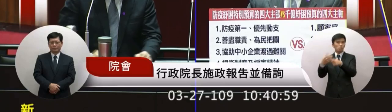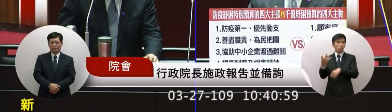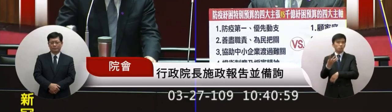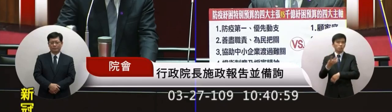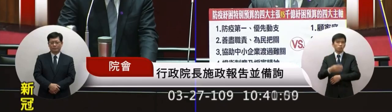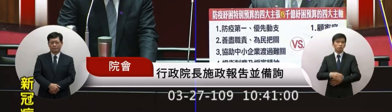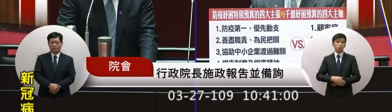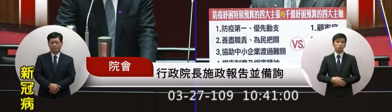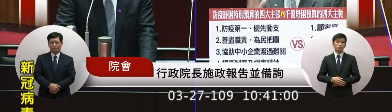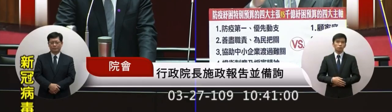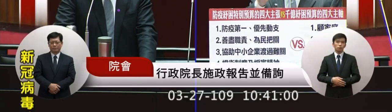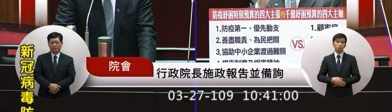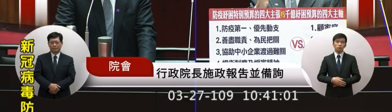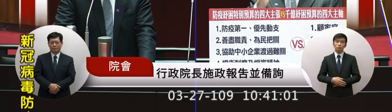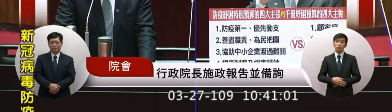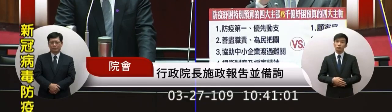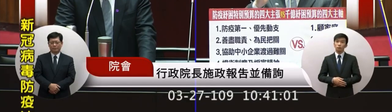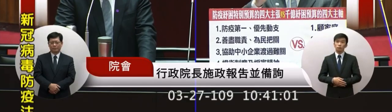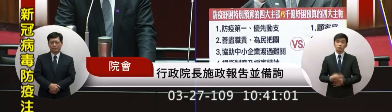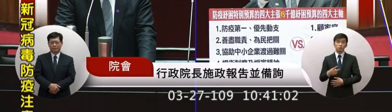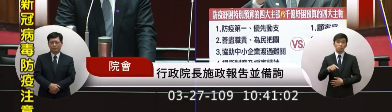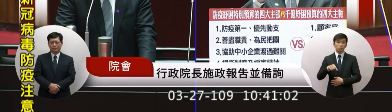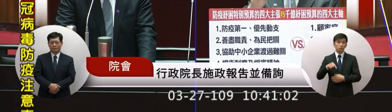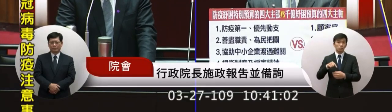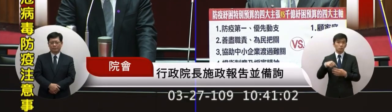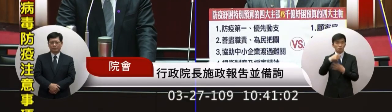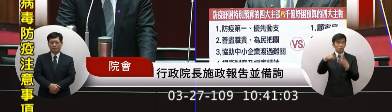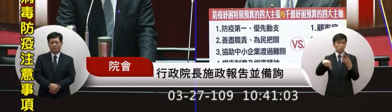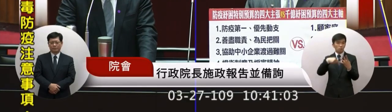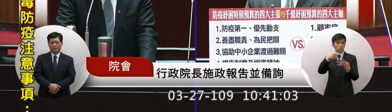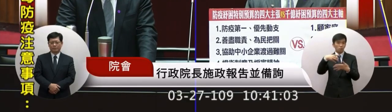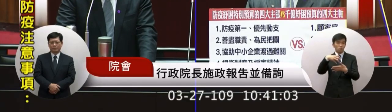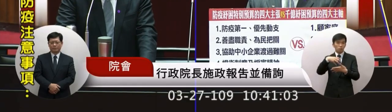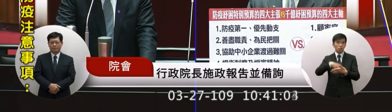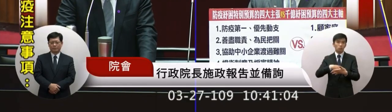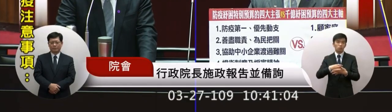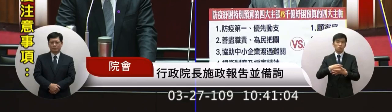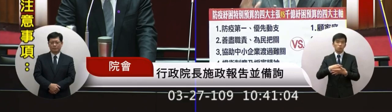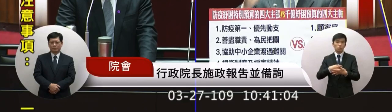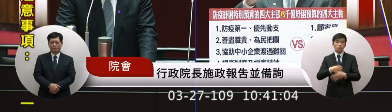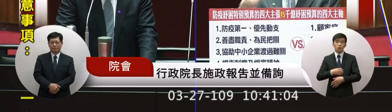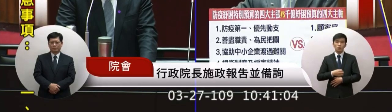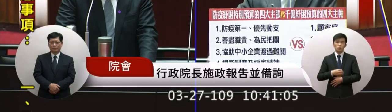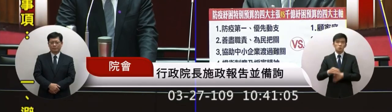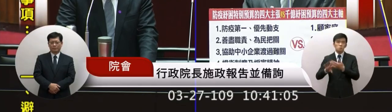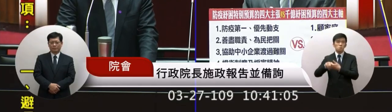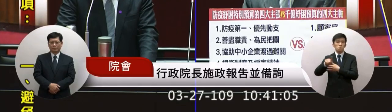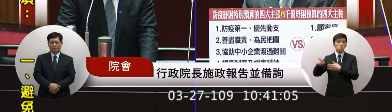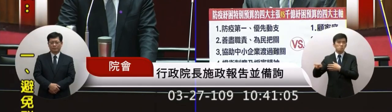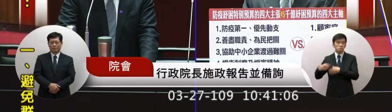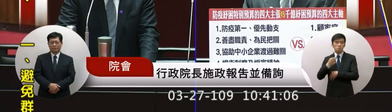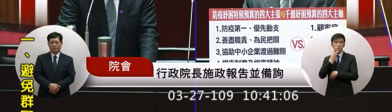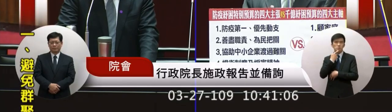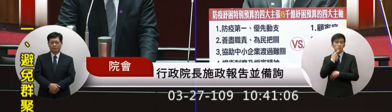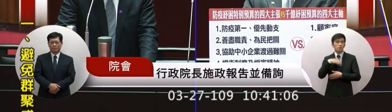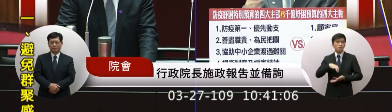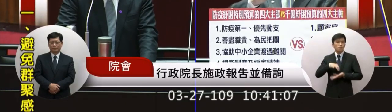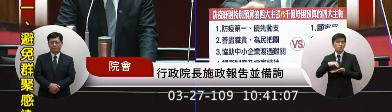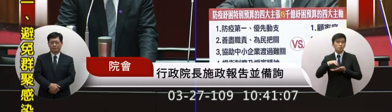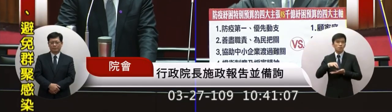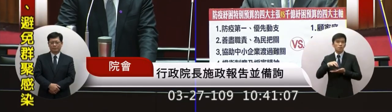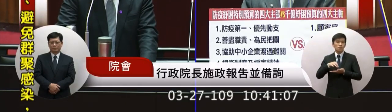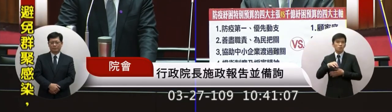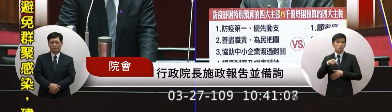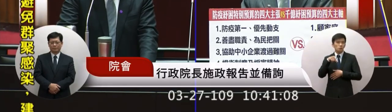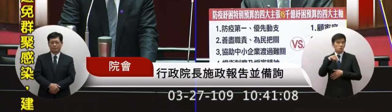点。当然，在这个四大重点的当中，有真侪人会担心，讲啊，到